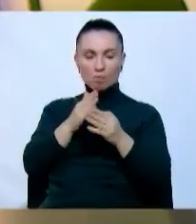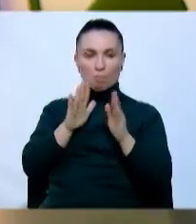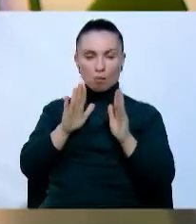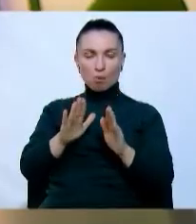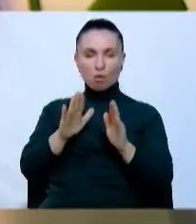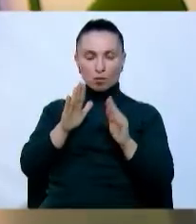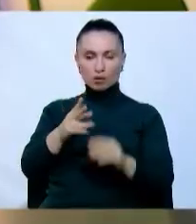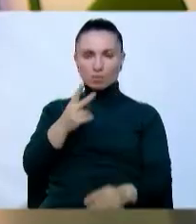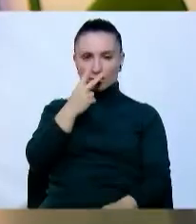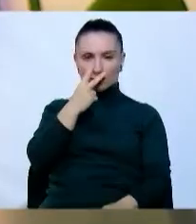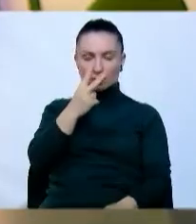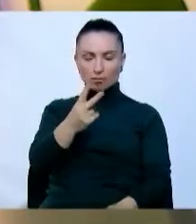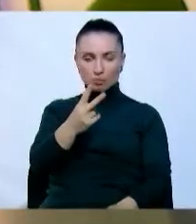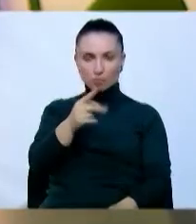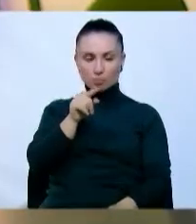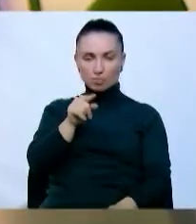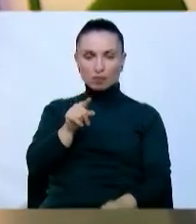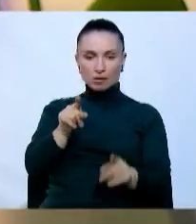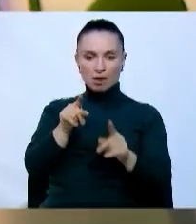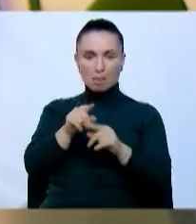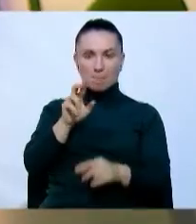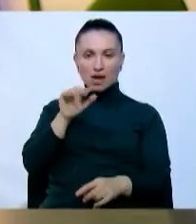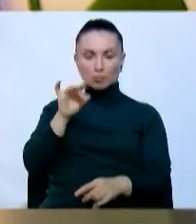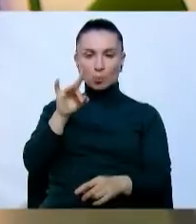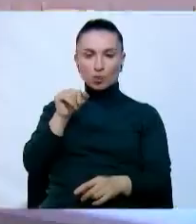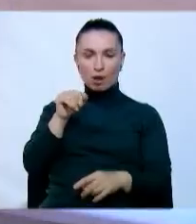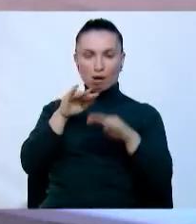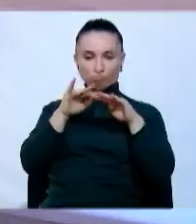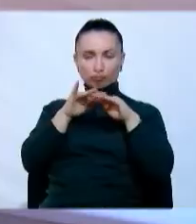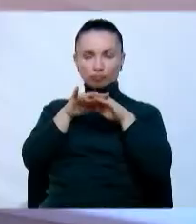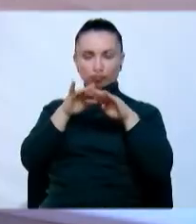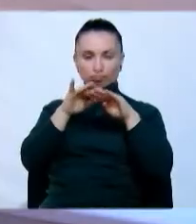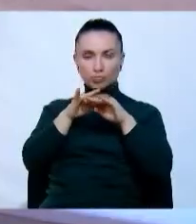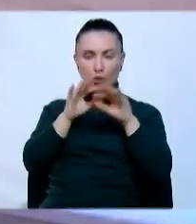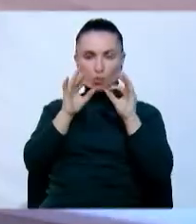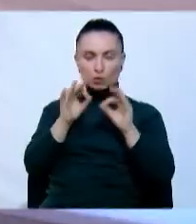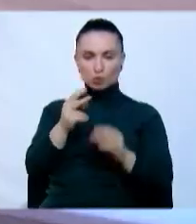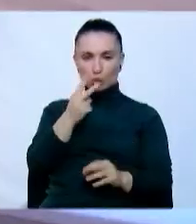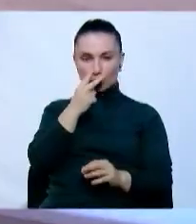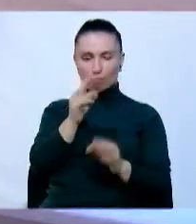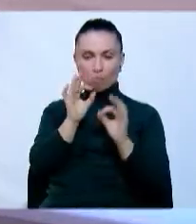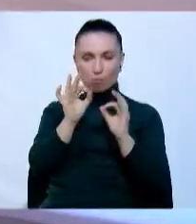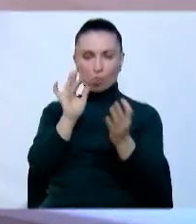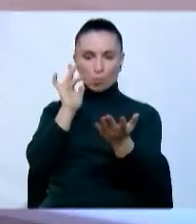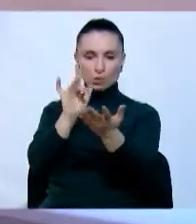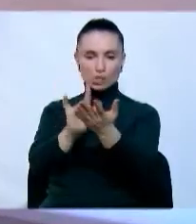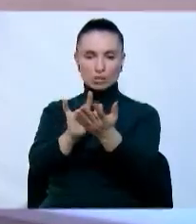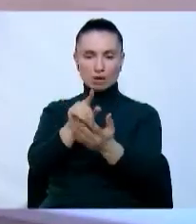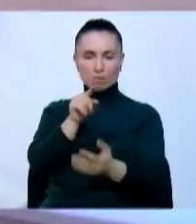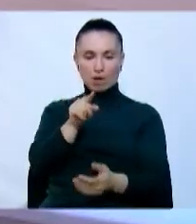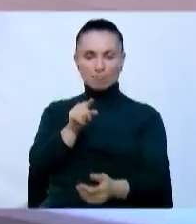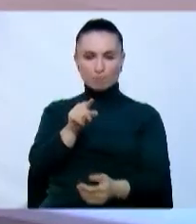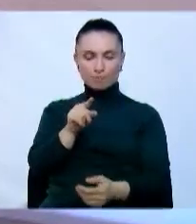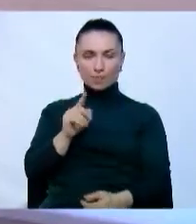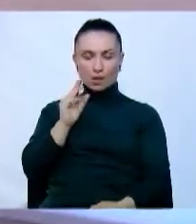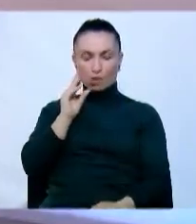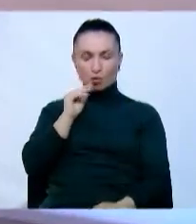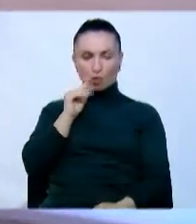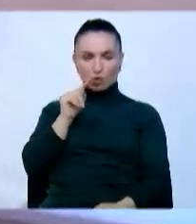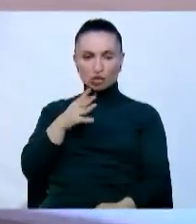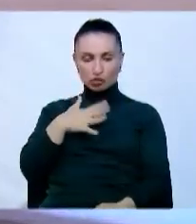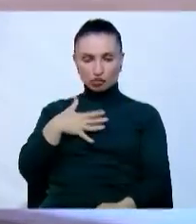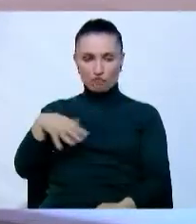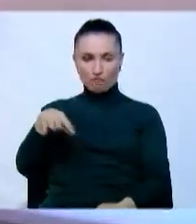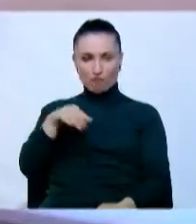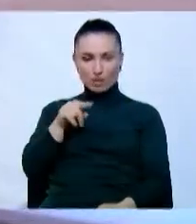მხოლოდ გამოსახულების გატარება და ბადურის ცენტრში გამოსახულების სწორი ფოკუსირება. და როდესაც ჩვენ